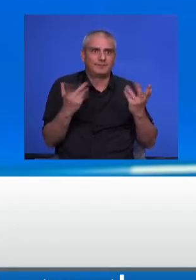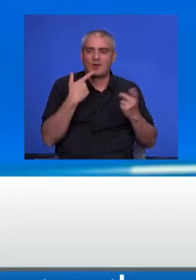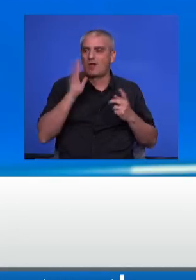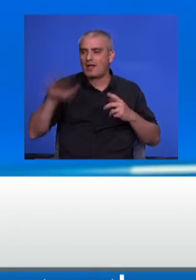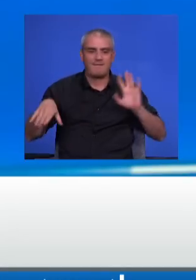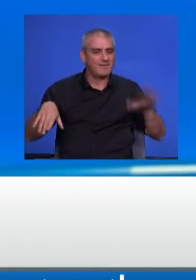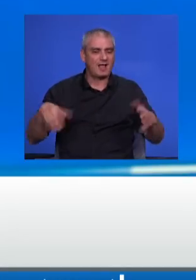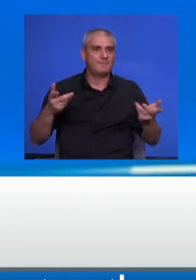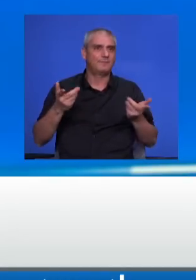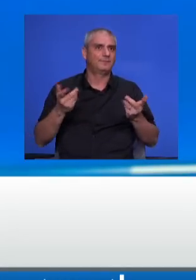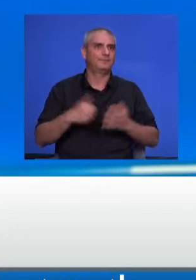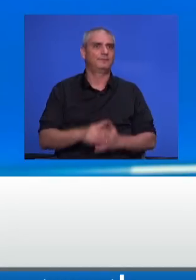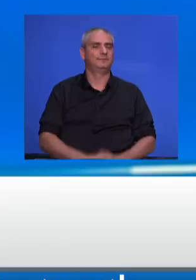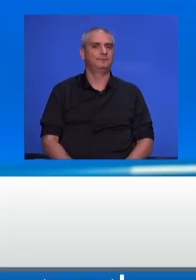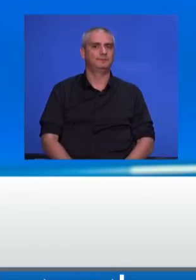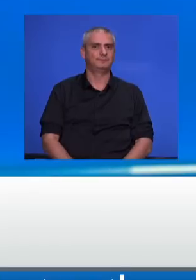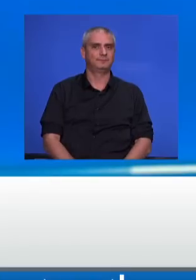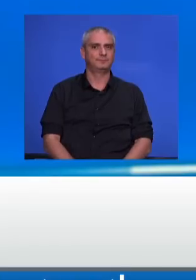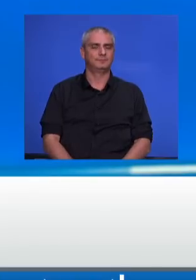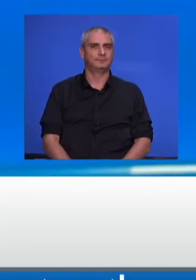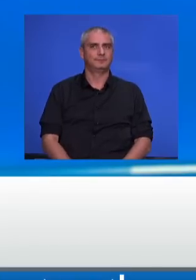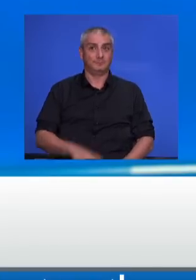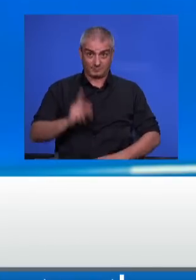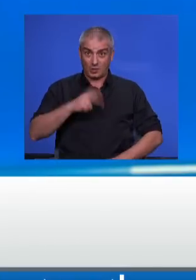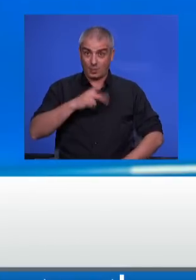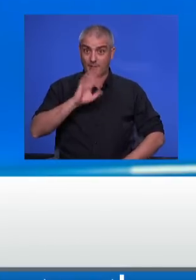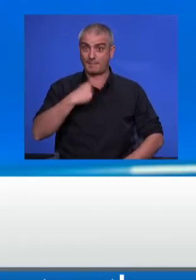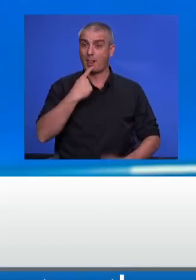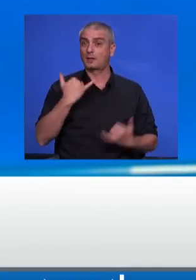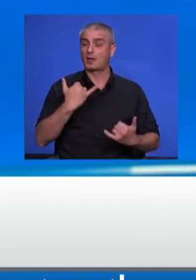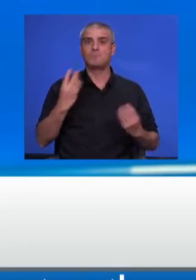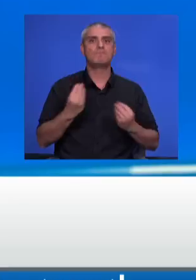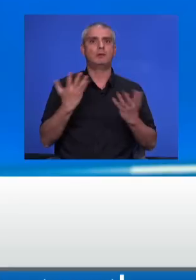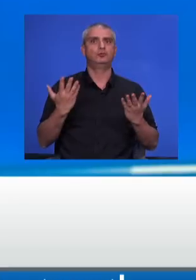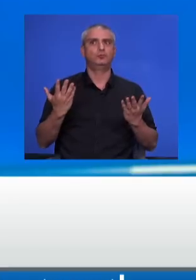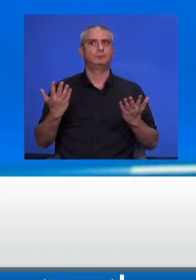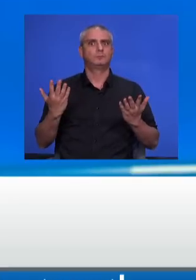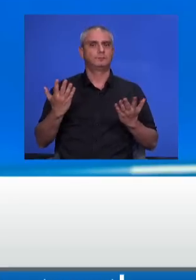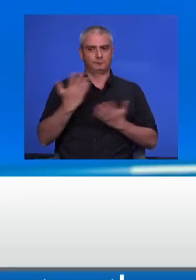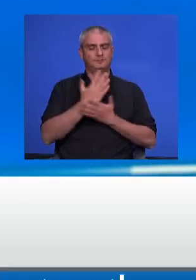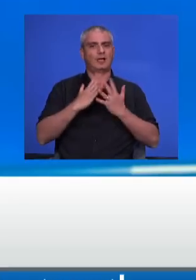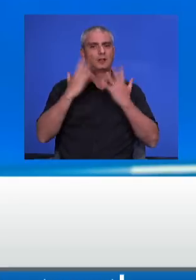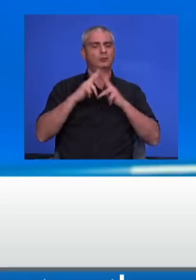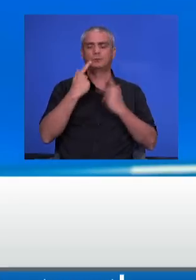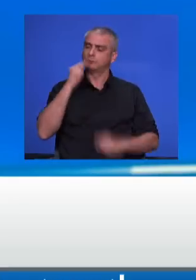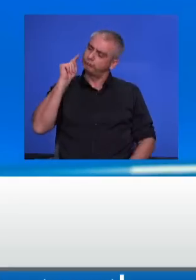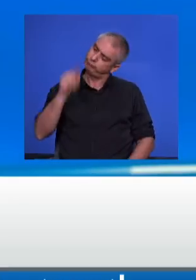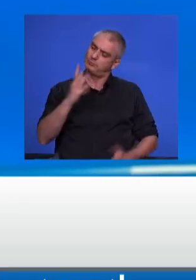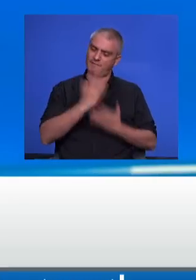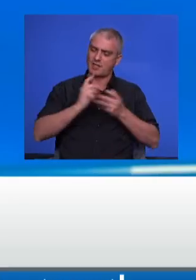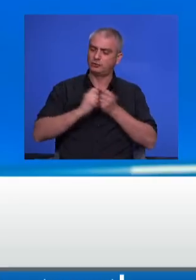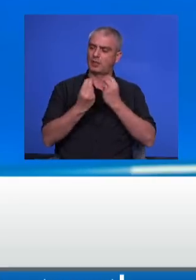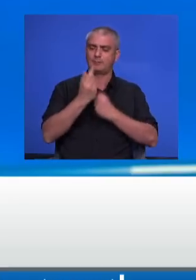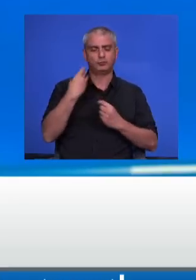משני קצותיו, או כל מטאפורה שתרצו, מיכאל. האם הם יכולים גם להגיד היום משהו, חלקים גדולים בציבור יגידו, הנה, השתנה משהו, עשו